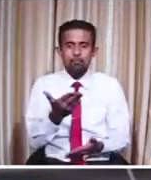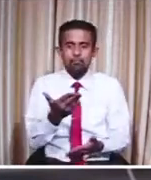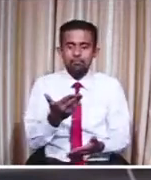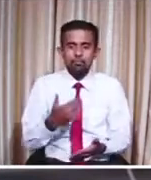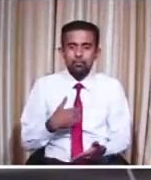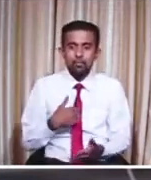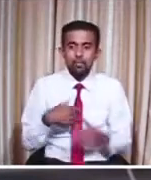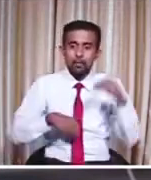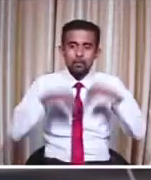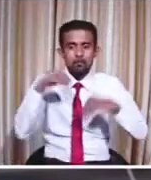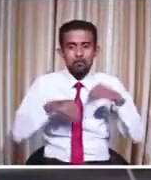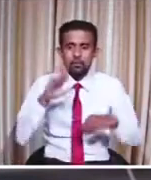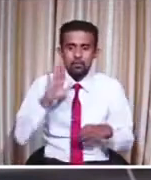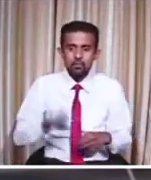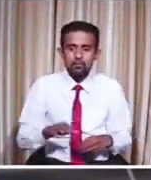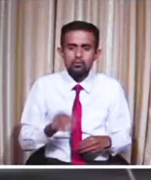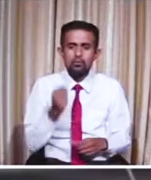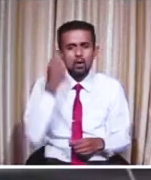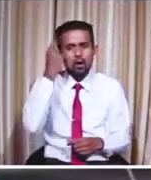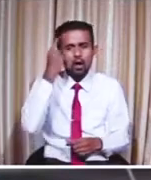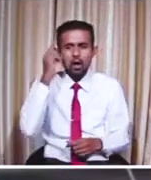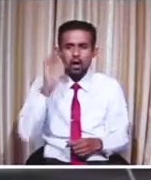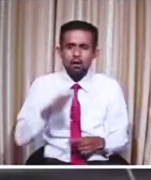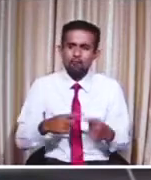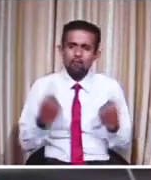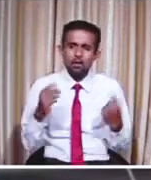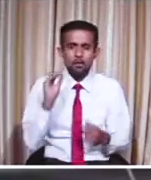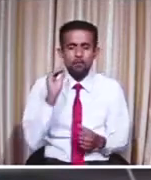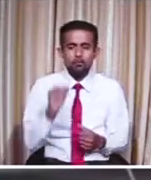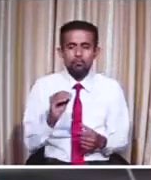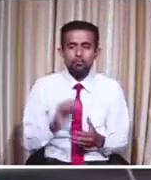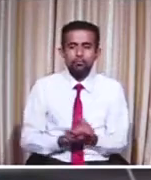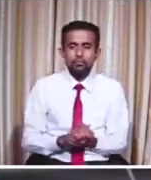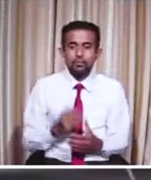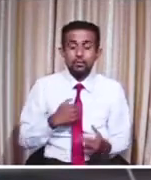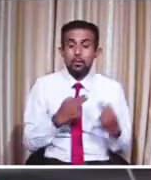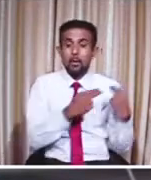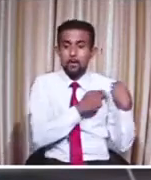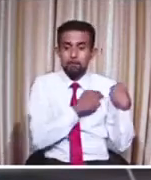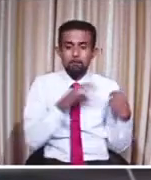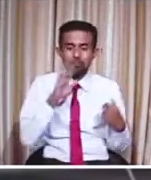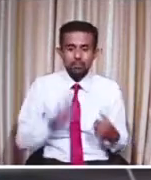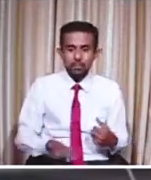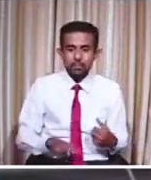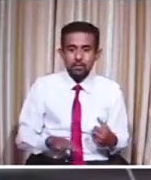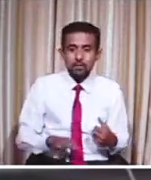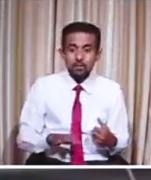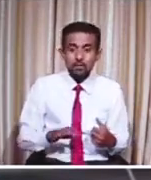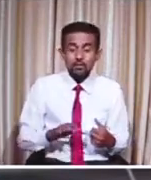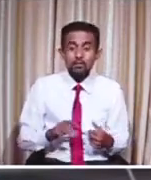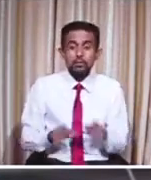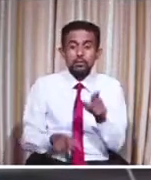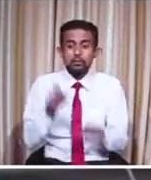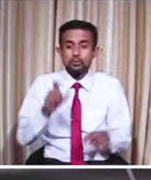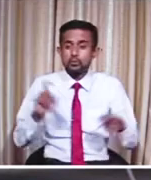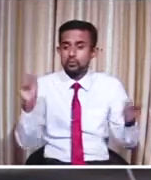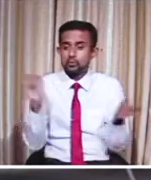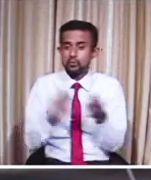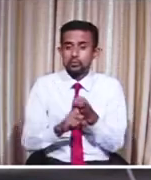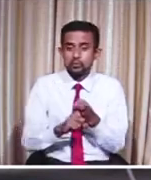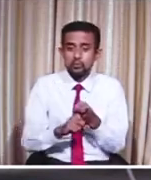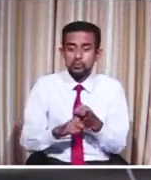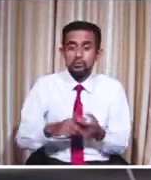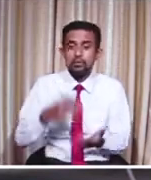මොන දේශපාලනය කරත් මොන මතවාද අතර වෙනස්කම් තිබ්බත් අපිට වගකීමක් තියෙනවා මානව ආපදාව මේ රටට ඇති වෙන